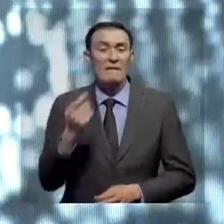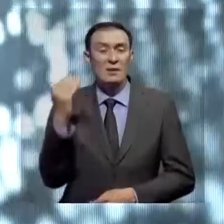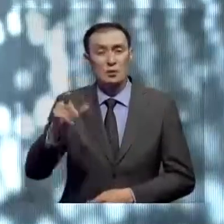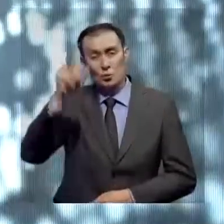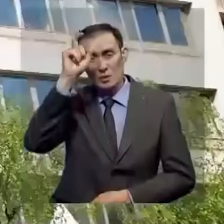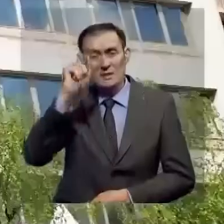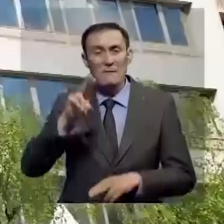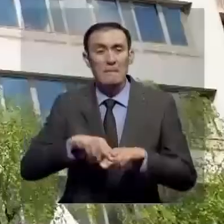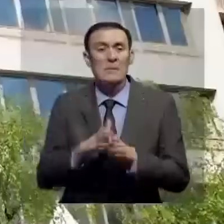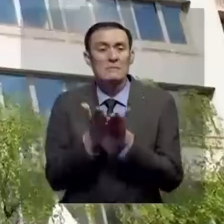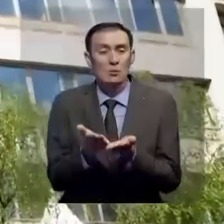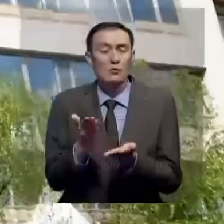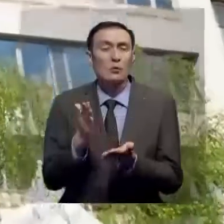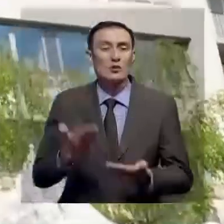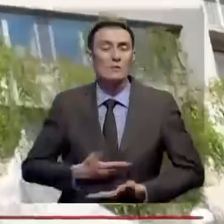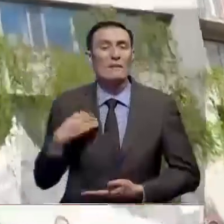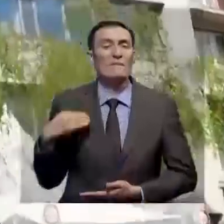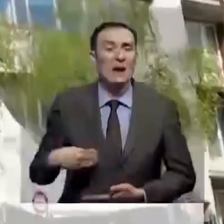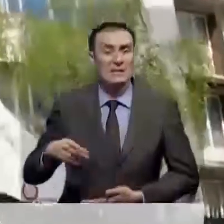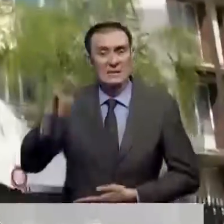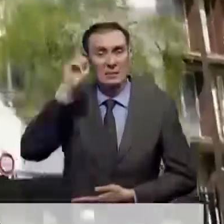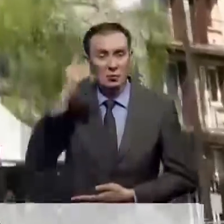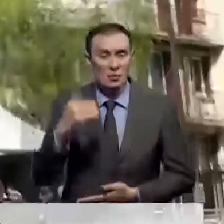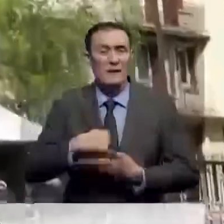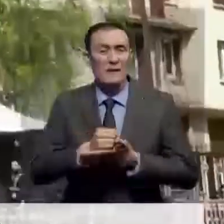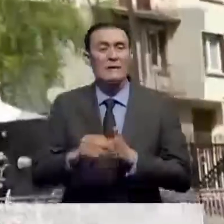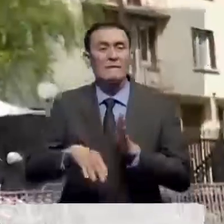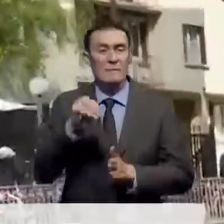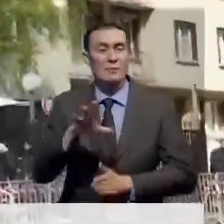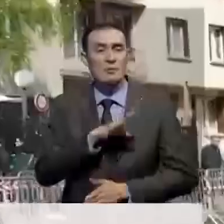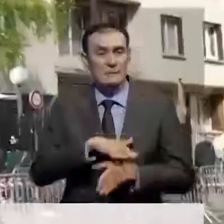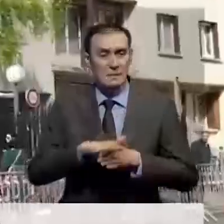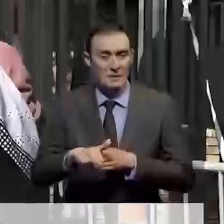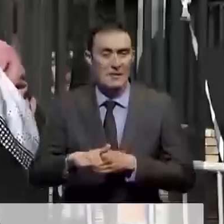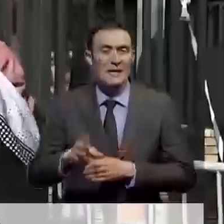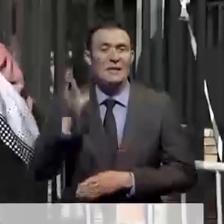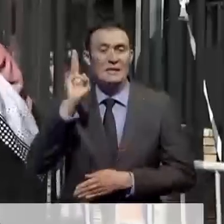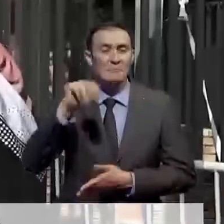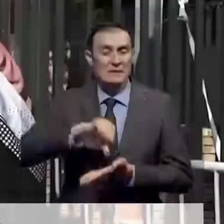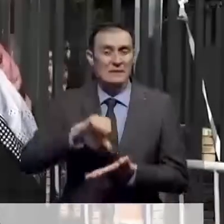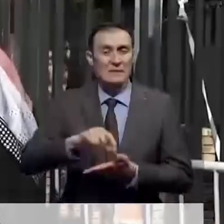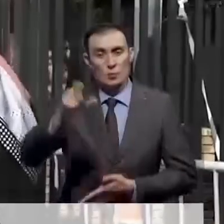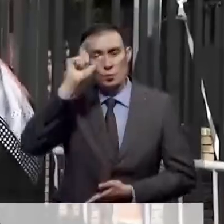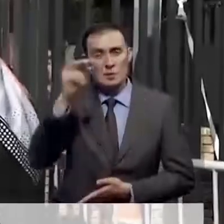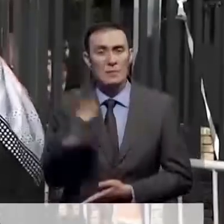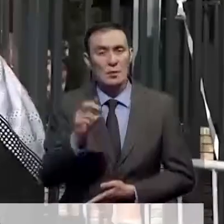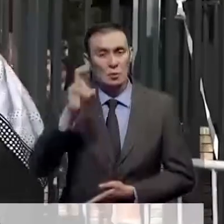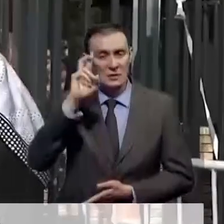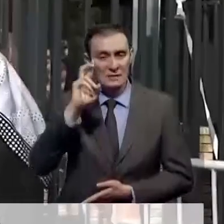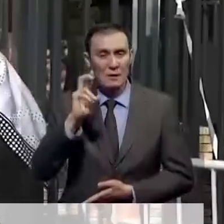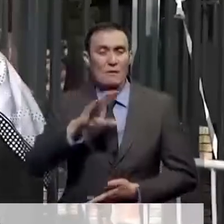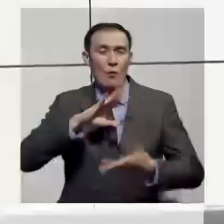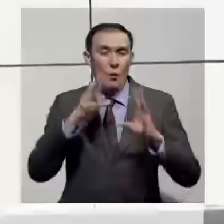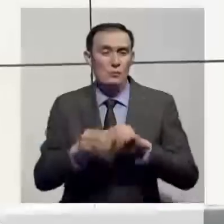владельцы турецких паспортов, которые проживают во Франции и Германии, уже сделали свой выбор. У диппредставительств Турции в обеих